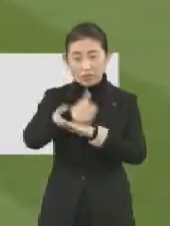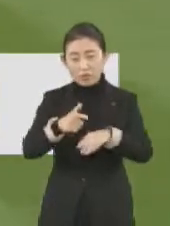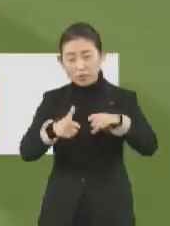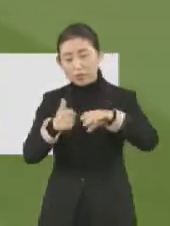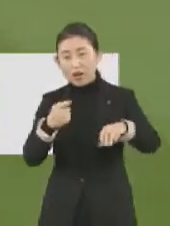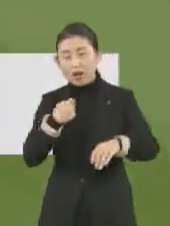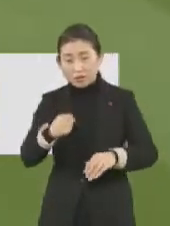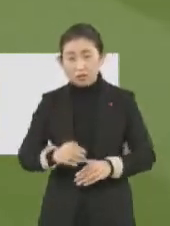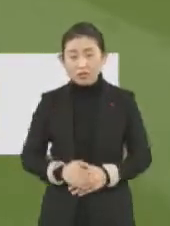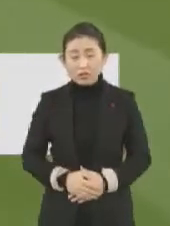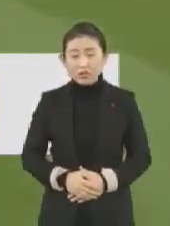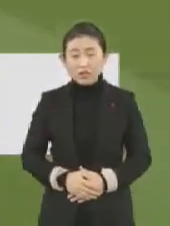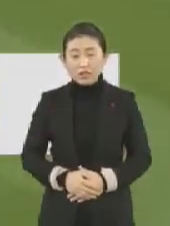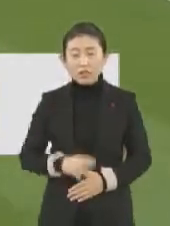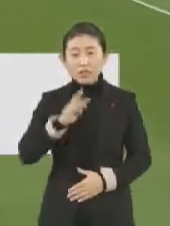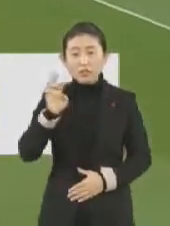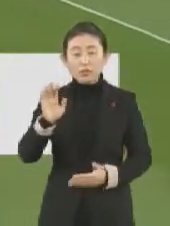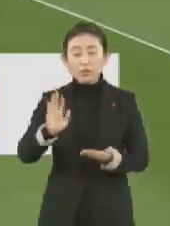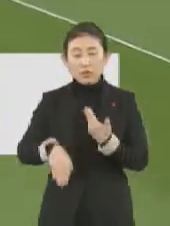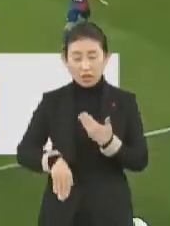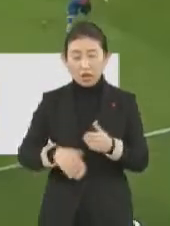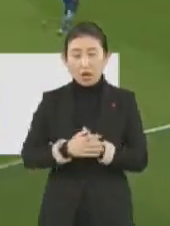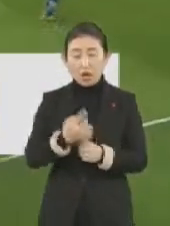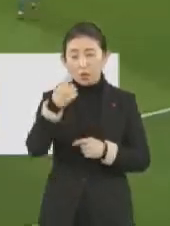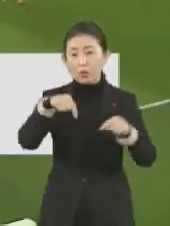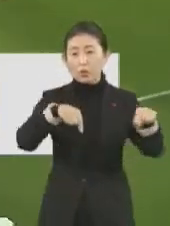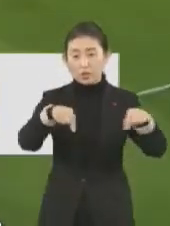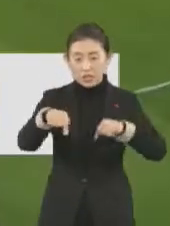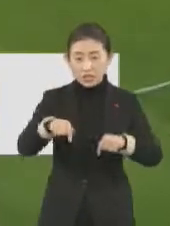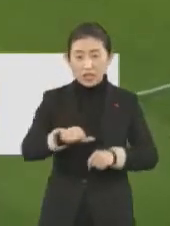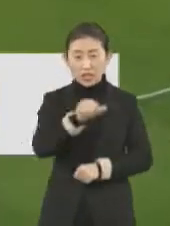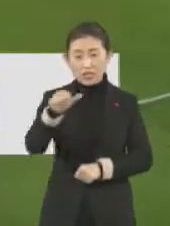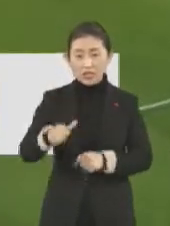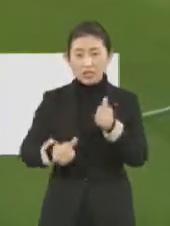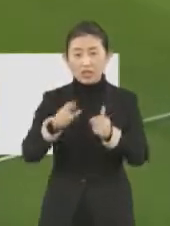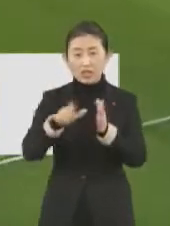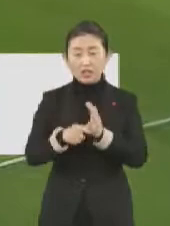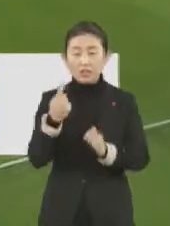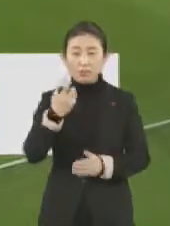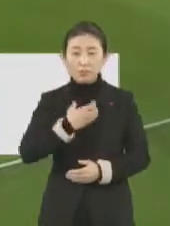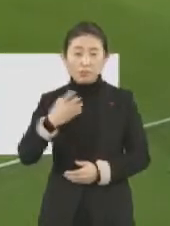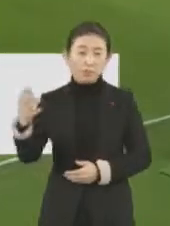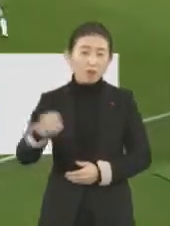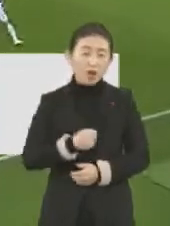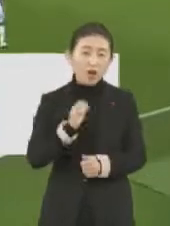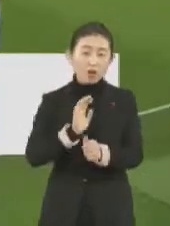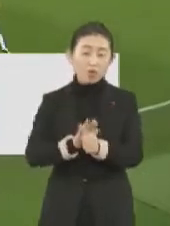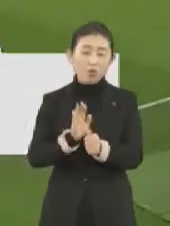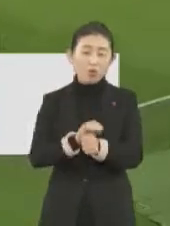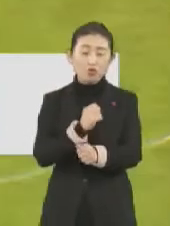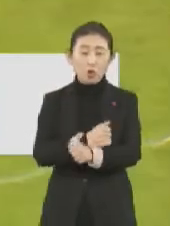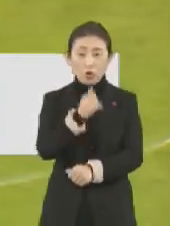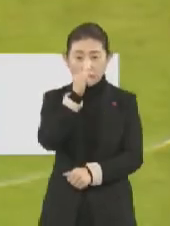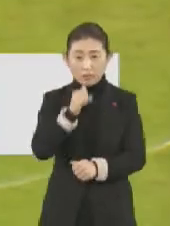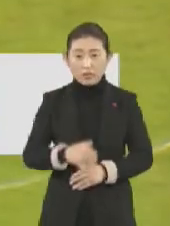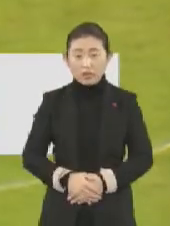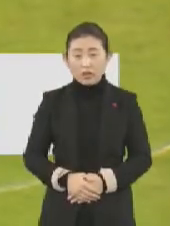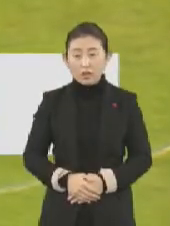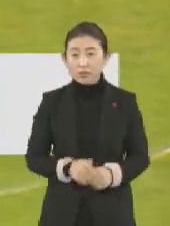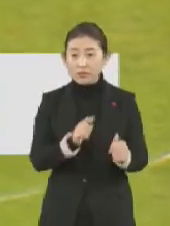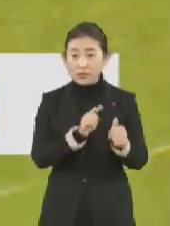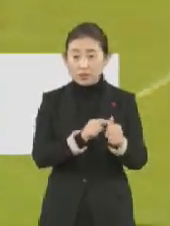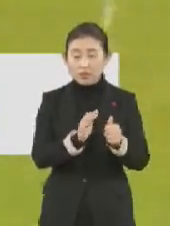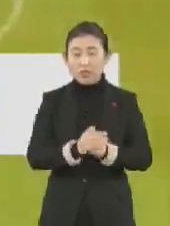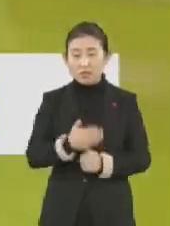유명하며 23세 이하 남자 에페 팀 코치로 아시안 게임 금메달 획득에 도 일조한 바 있습니다 이민성